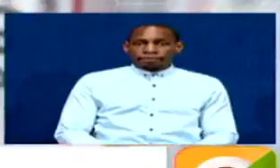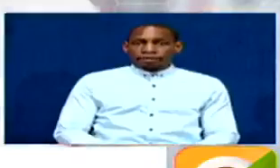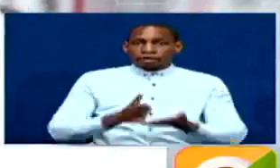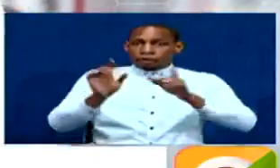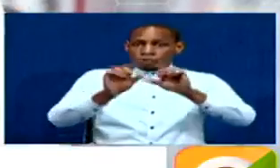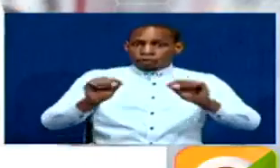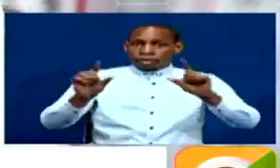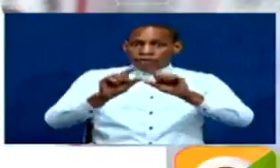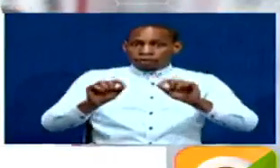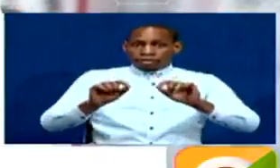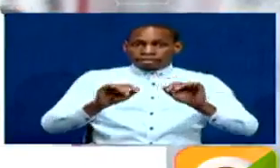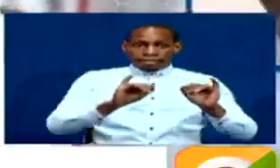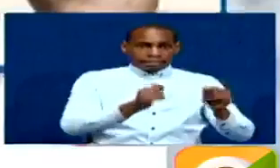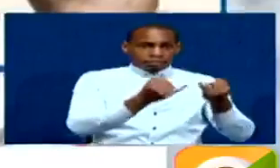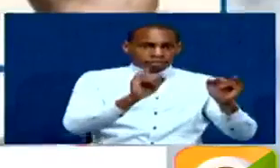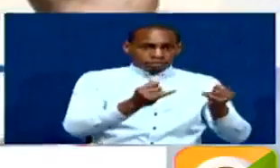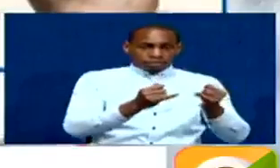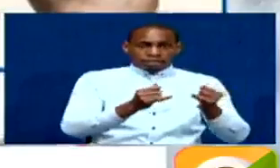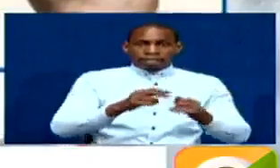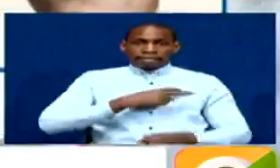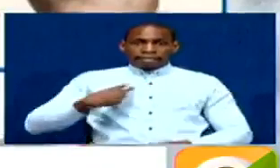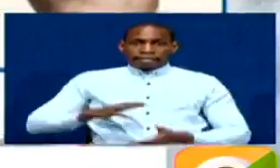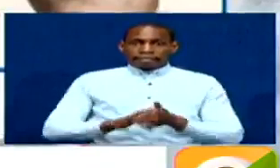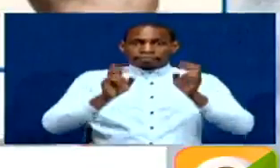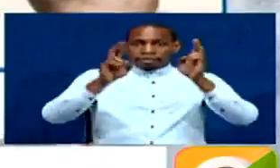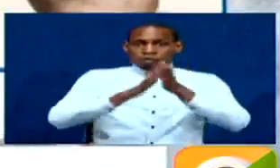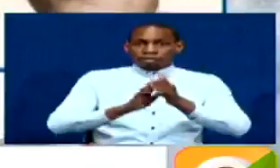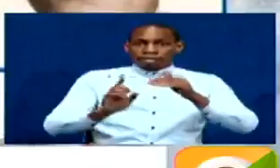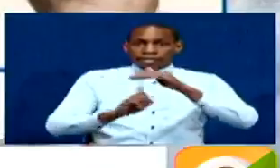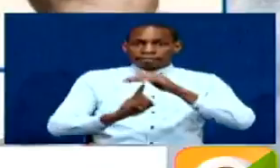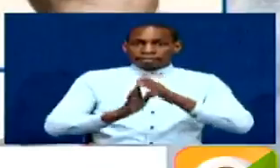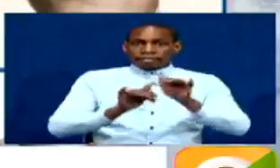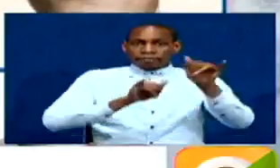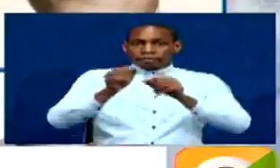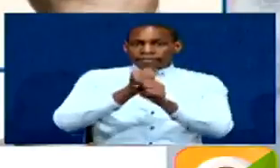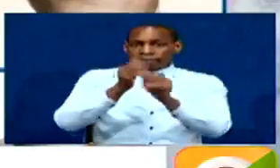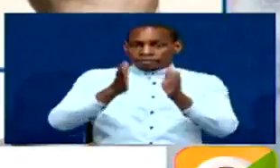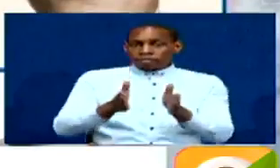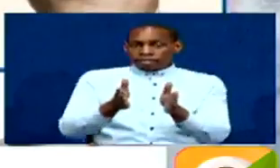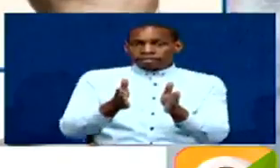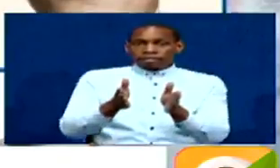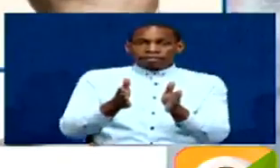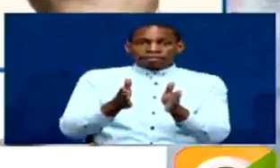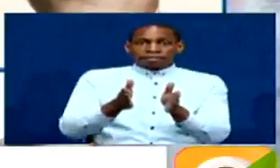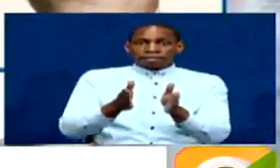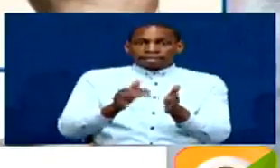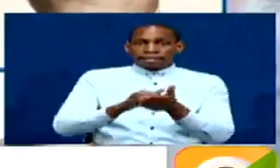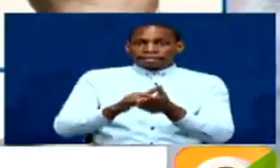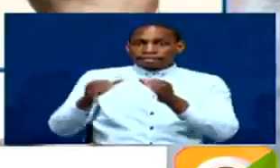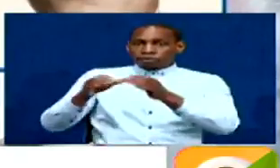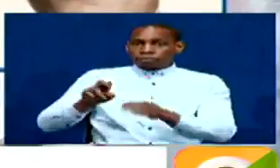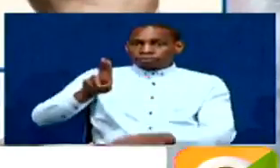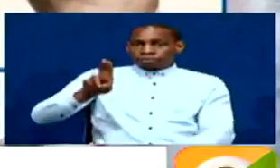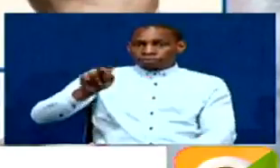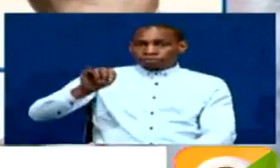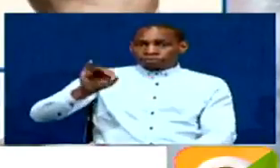Kupitia taarifa kutoka kwa vyombo vya habari nchini humo ambavyo vilinukuu waziri wa usaidizi wa nje nchini humo Fleming Mortensen, ni shirika la